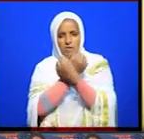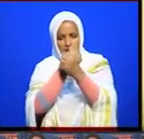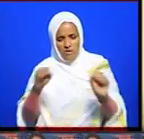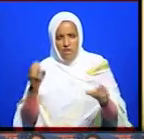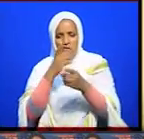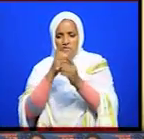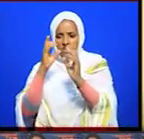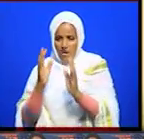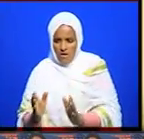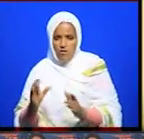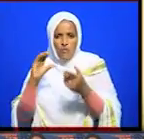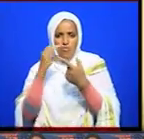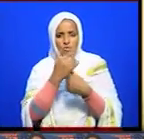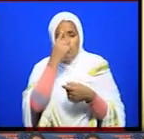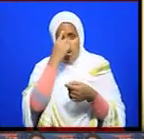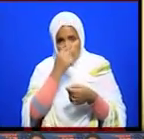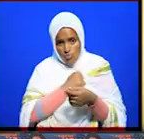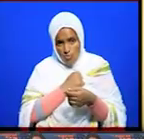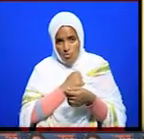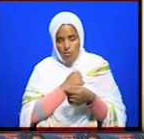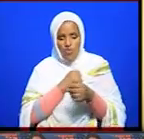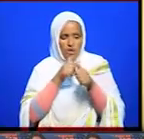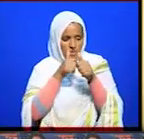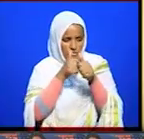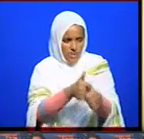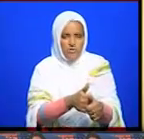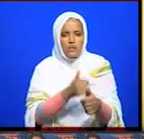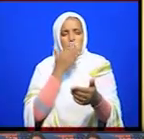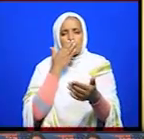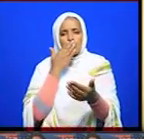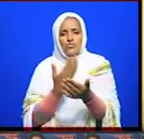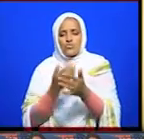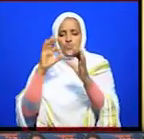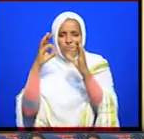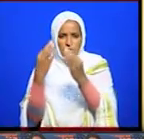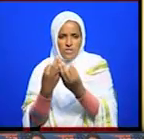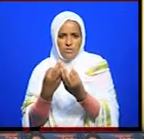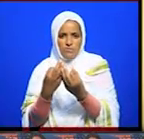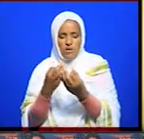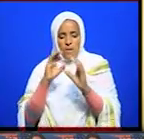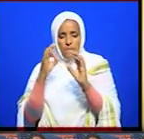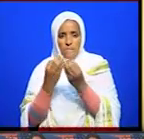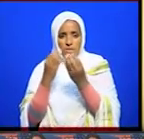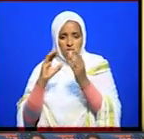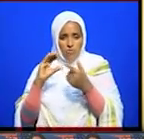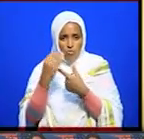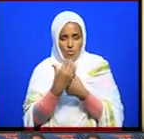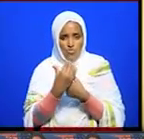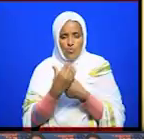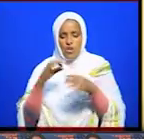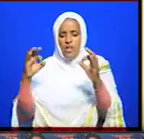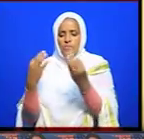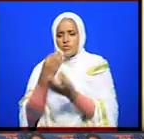አምላክነት፣ አዳኝነት፣ ፈጣሪነቱን አምኖ የሚከተል ጥሩ ቤተሰብ። እንደው